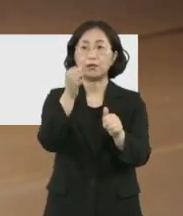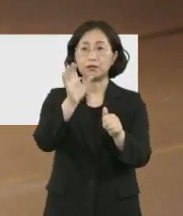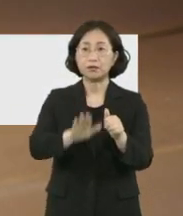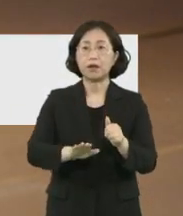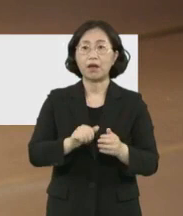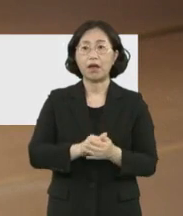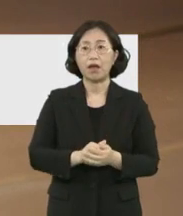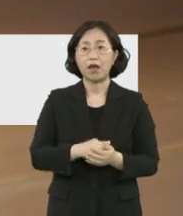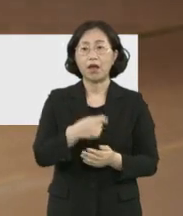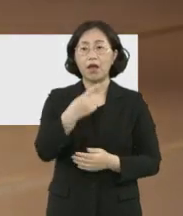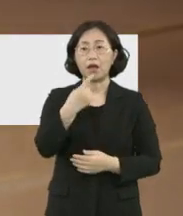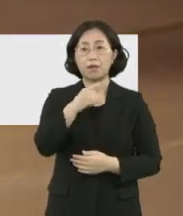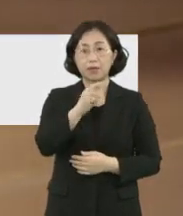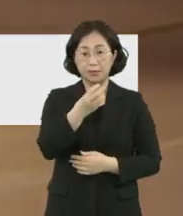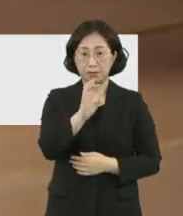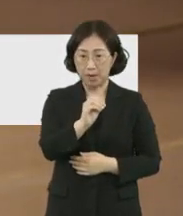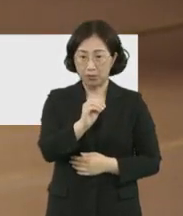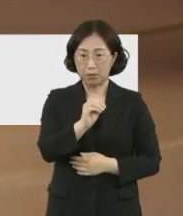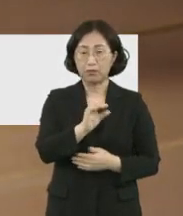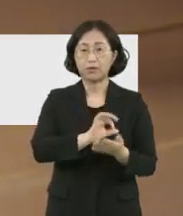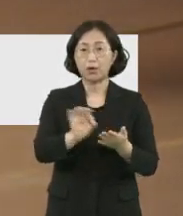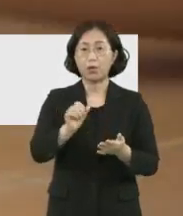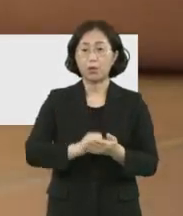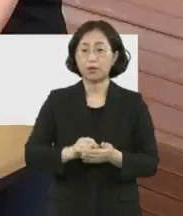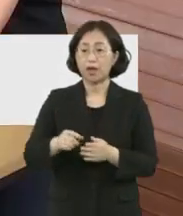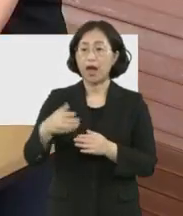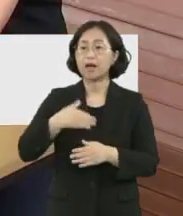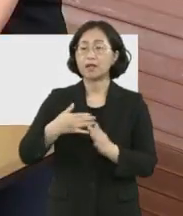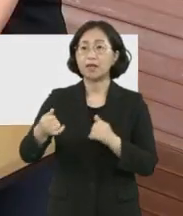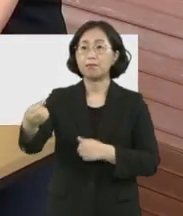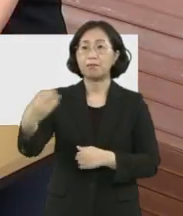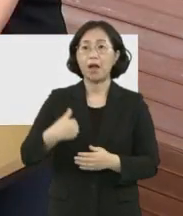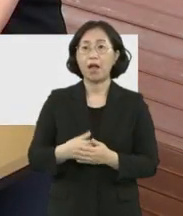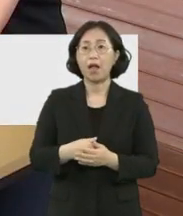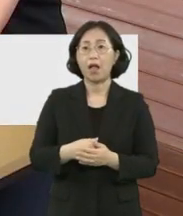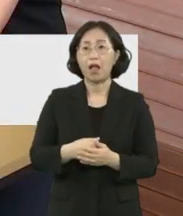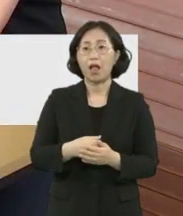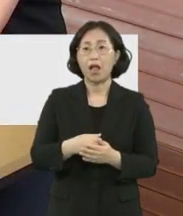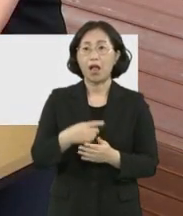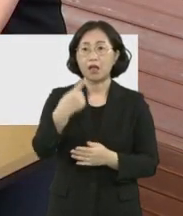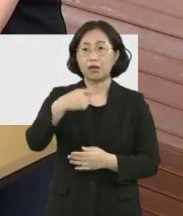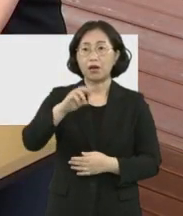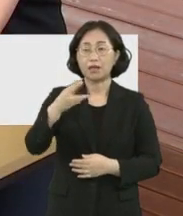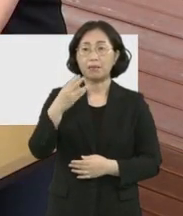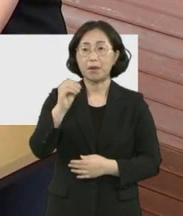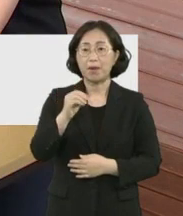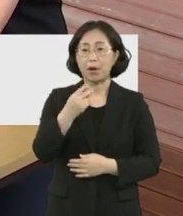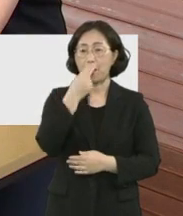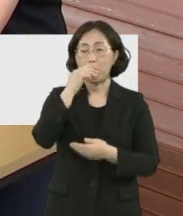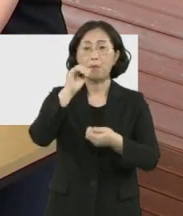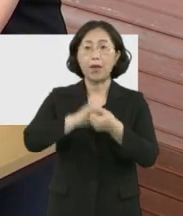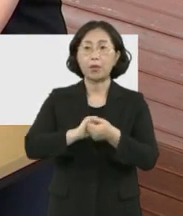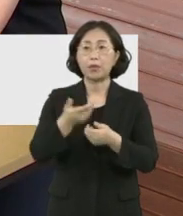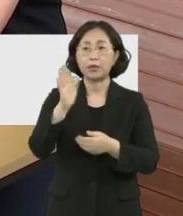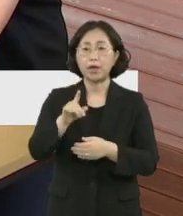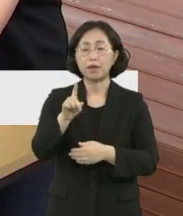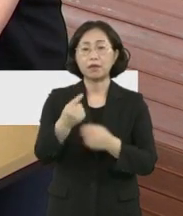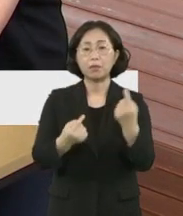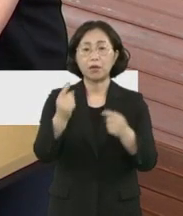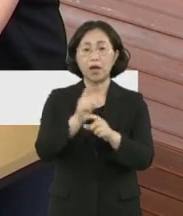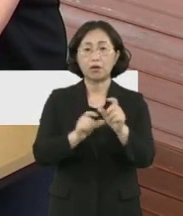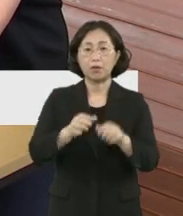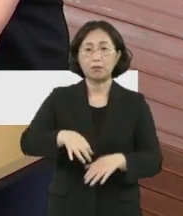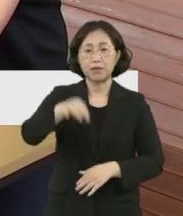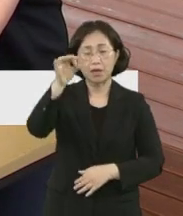지인 얘기를 들어보니까 그분은 자차 처리 비용이 최대 1,300만 원이었는데 그거보다 이상의 수리비가 나오니까 어쩔 수